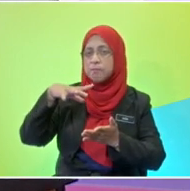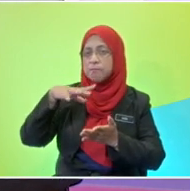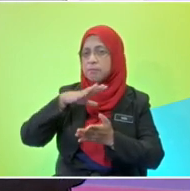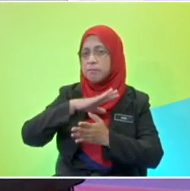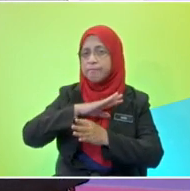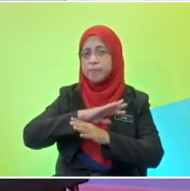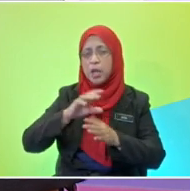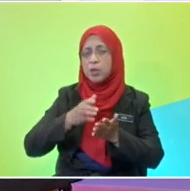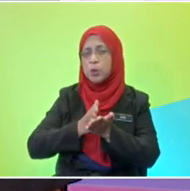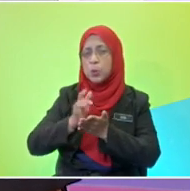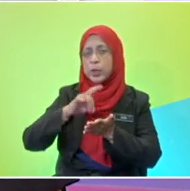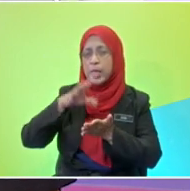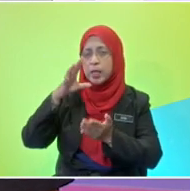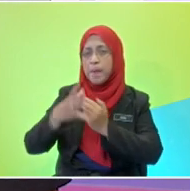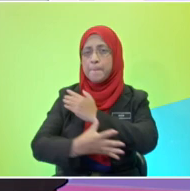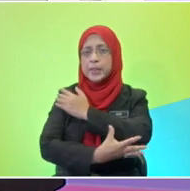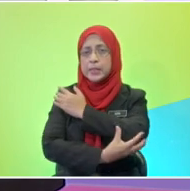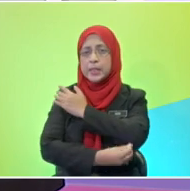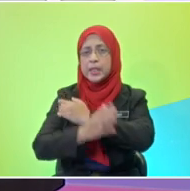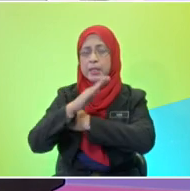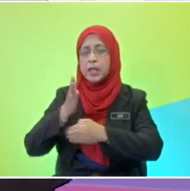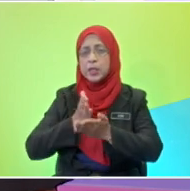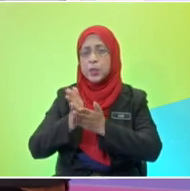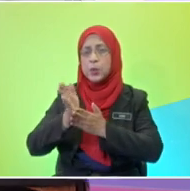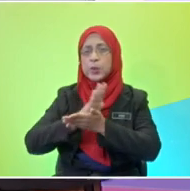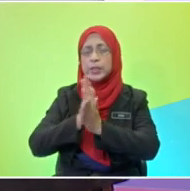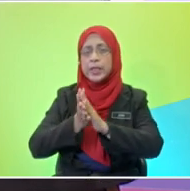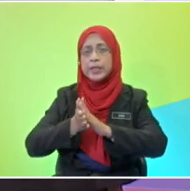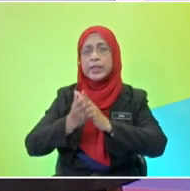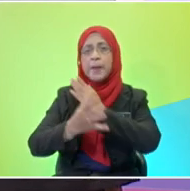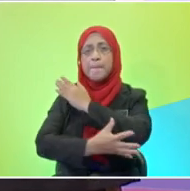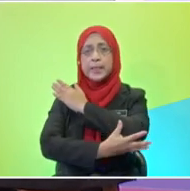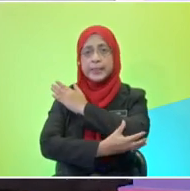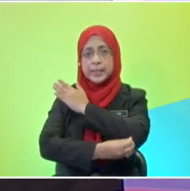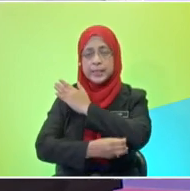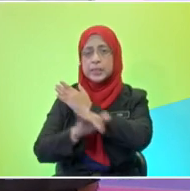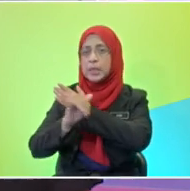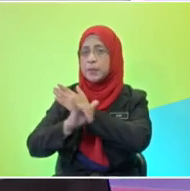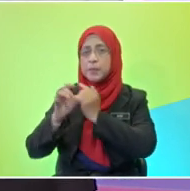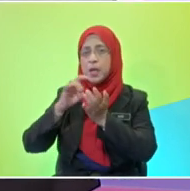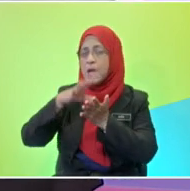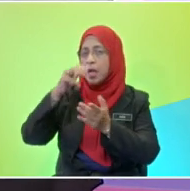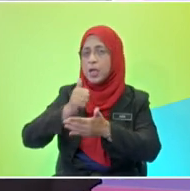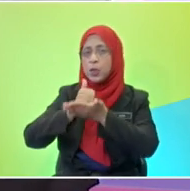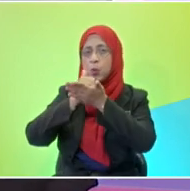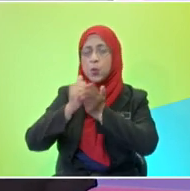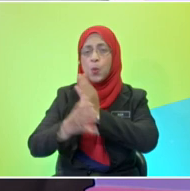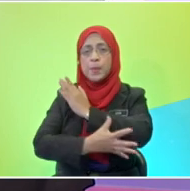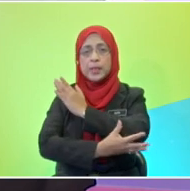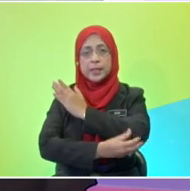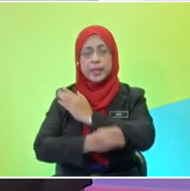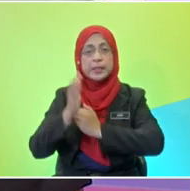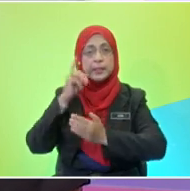menjadi kaya yang miskin tidak terus menjadi miskin sebab membentuk sikap kasih sayang mana menurut Islam akan